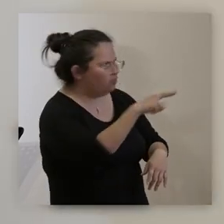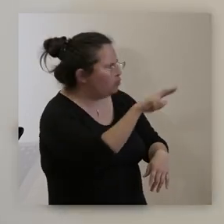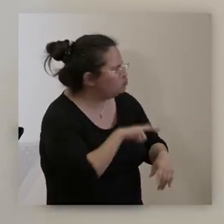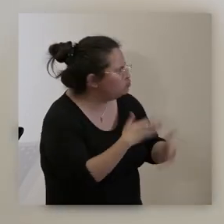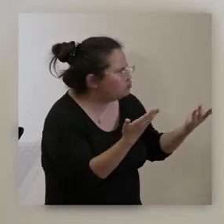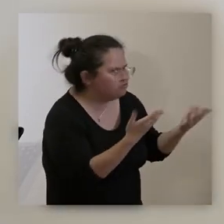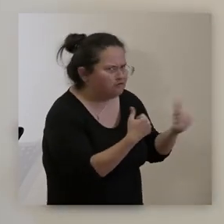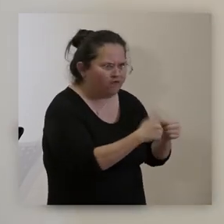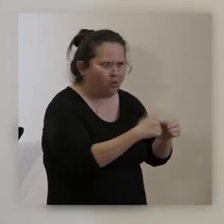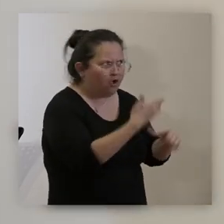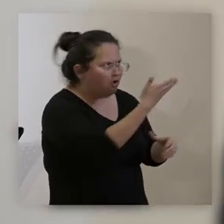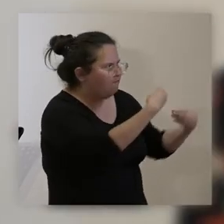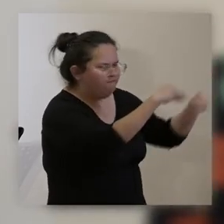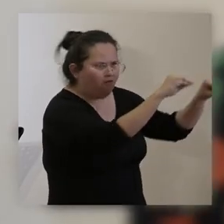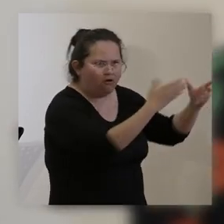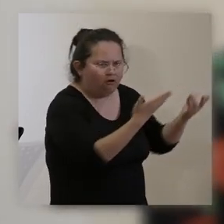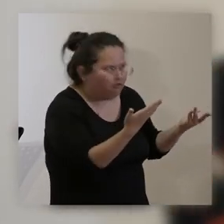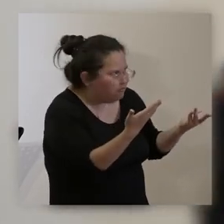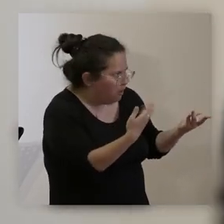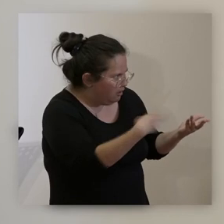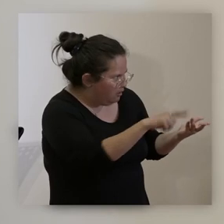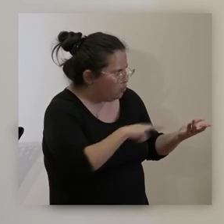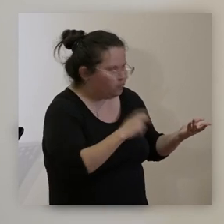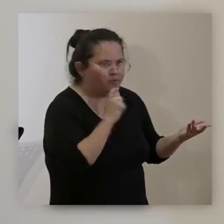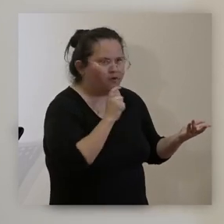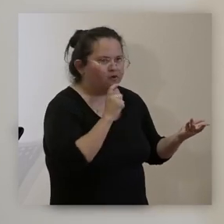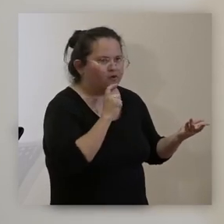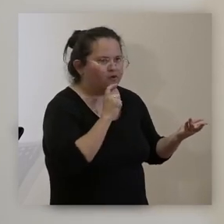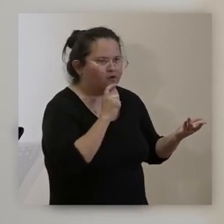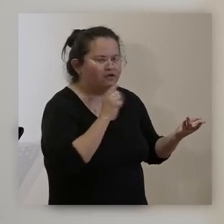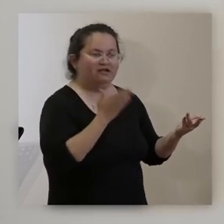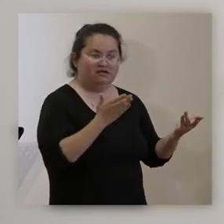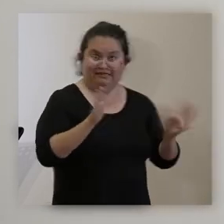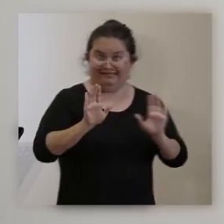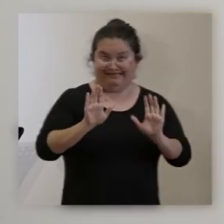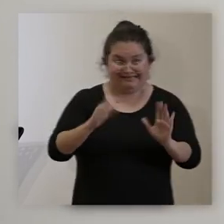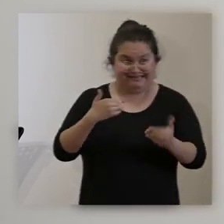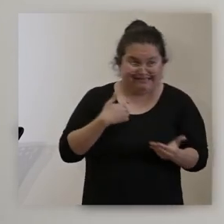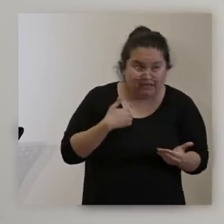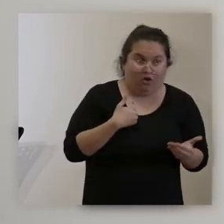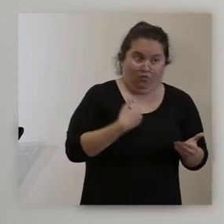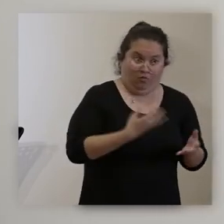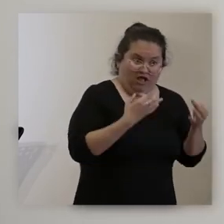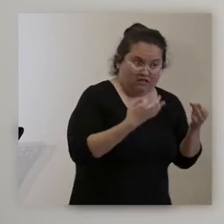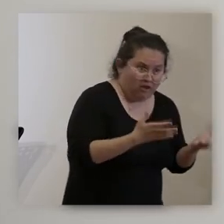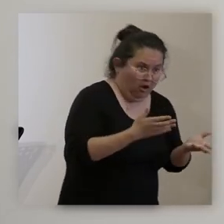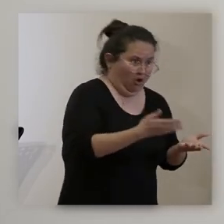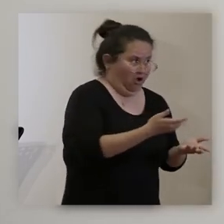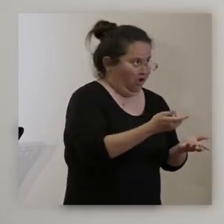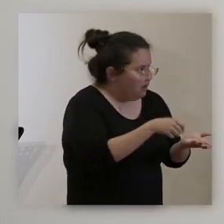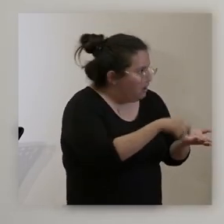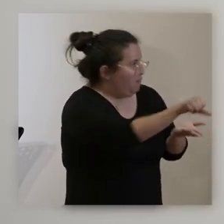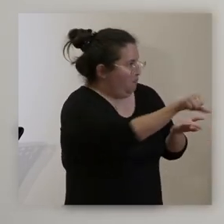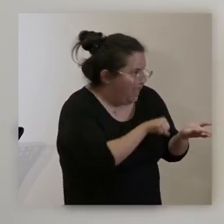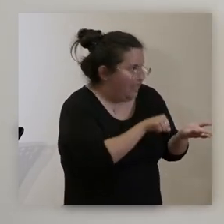se justifier,'esclave Andrinette expliqua, je cite, « Je ramassais l'argent de ma vente, c'est ce qui m'a retenue.